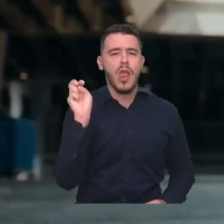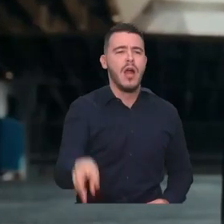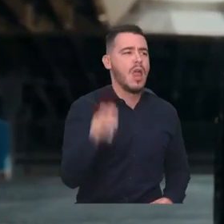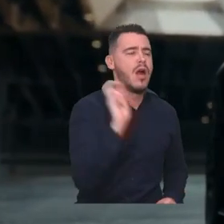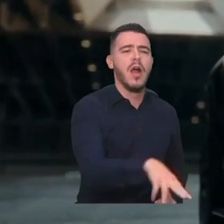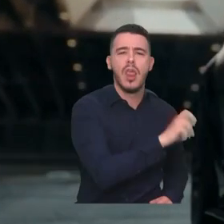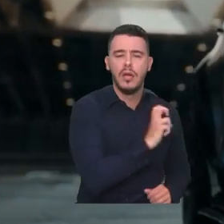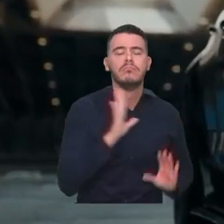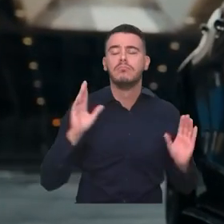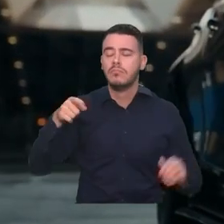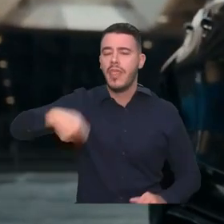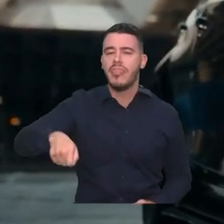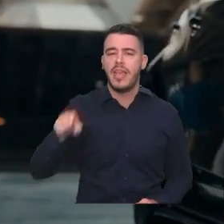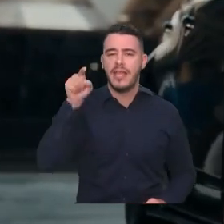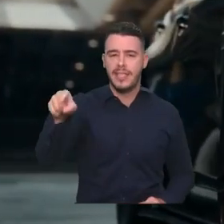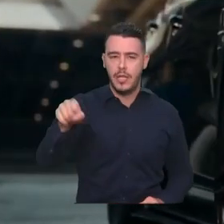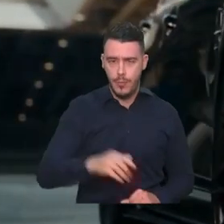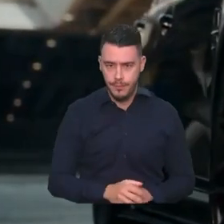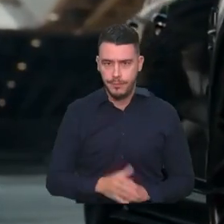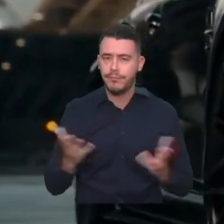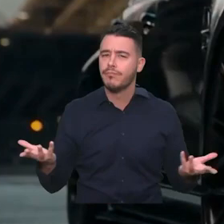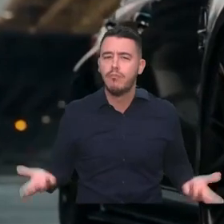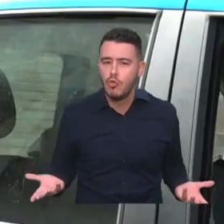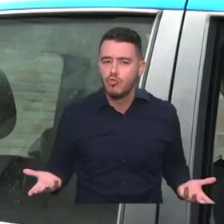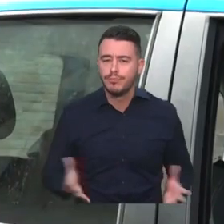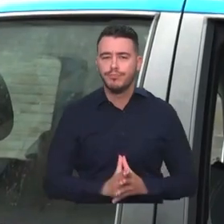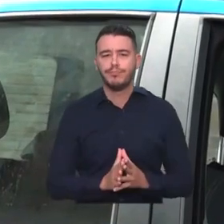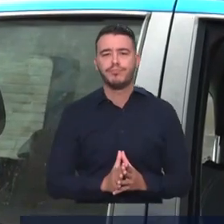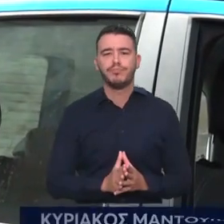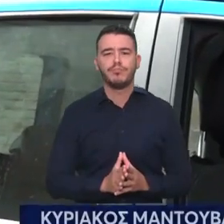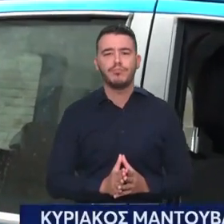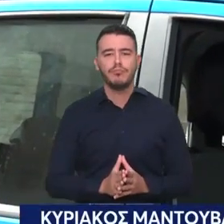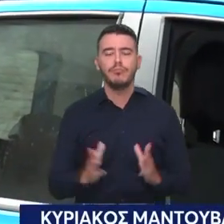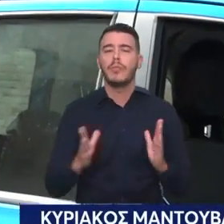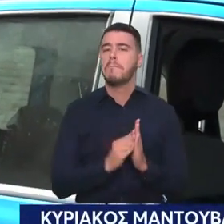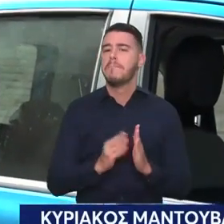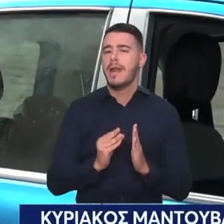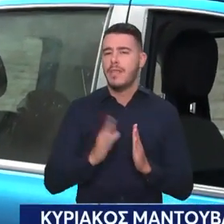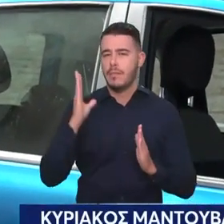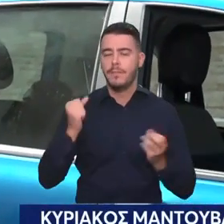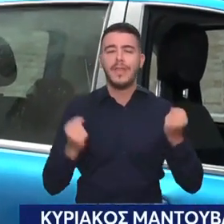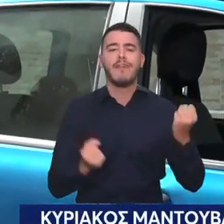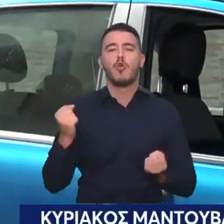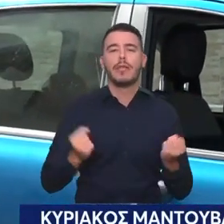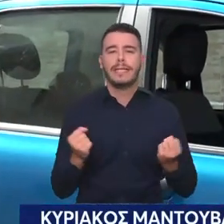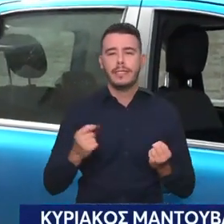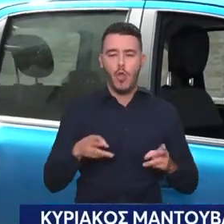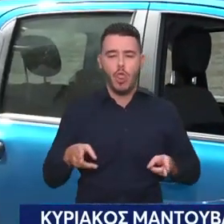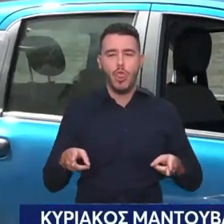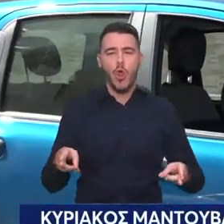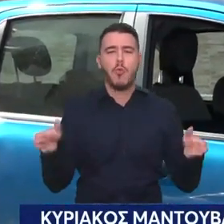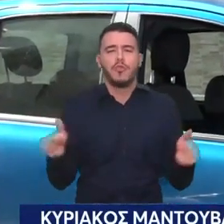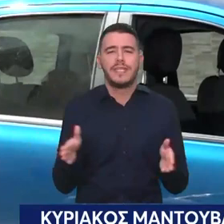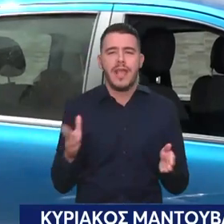Και στην περίπτωση του κυρίου Πυλακίδη που μας μιλά, ο στόχος επετεύχθη. Σε περίπτωση που το όχημα είναι παρκαρισμένο σε ένα στενό σαν αυτό εδώ,